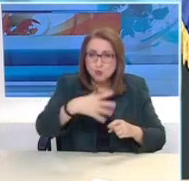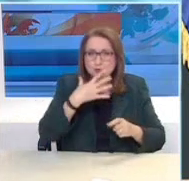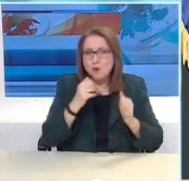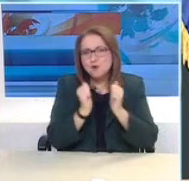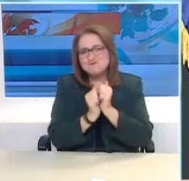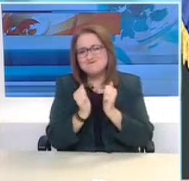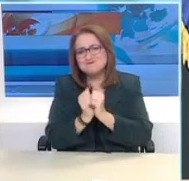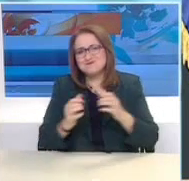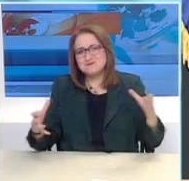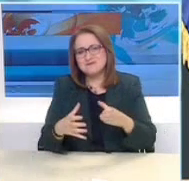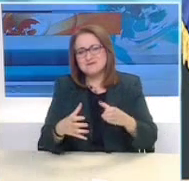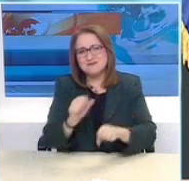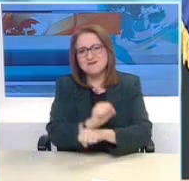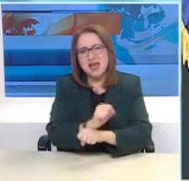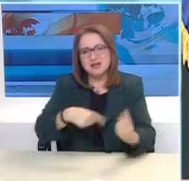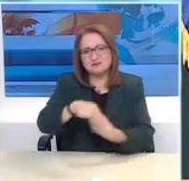Θέλω να τονίσω πως